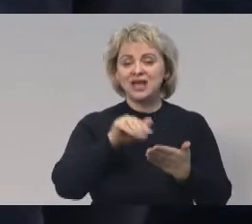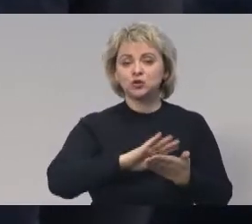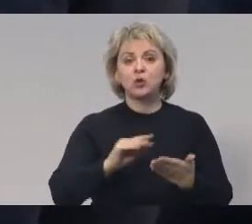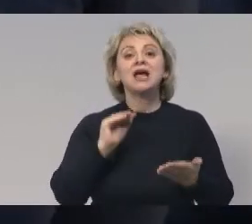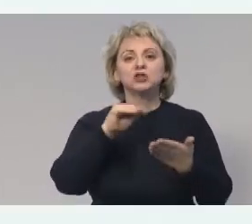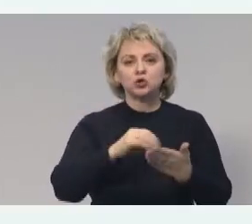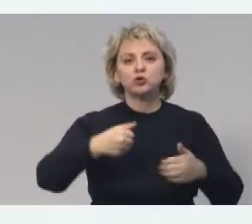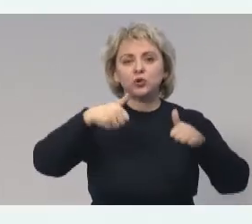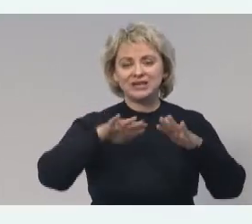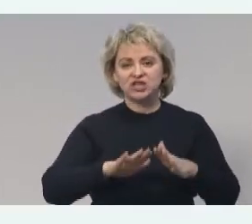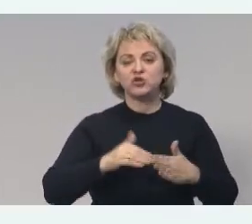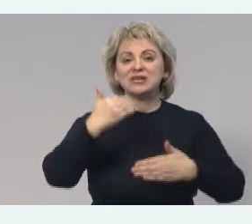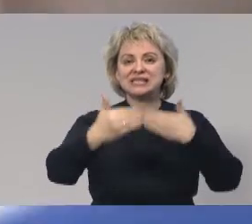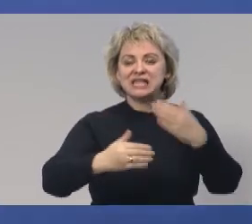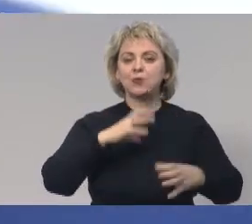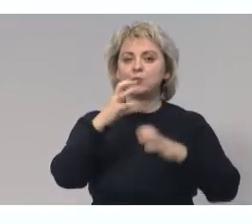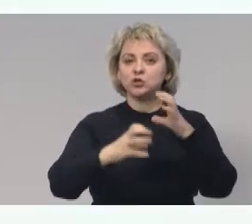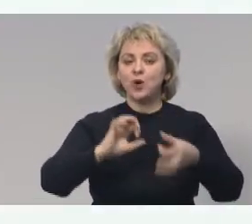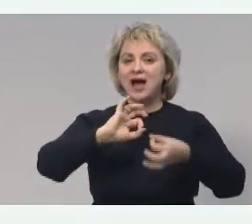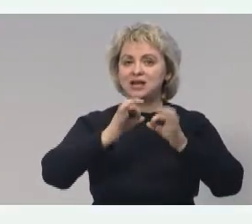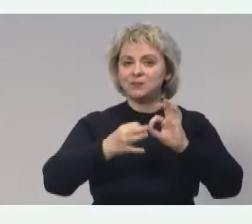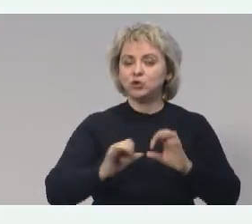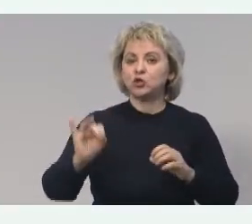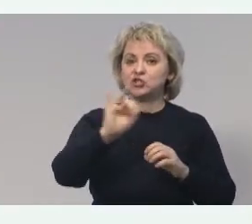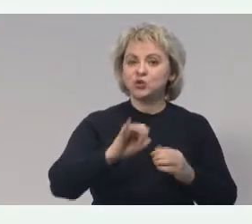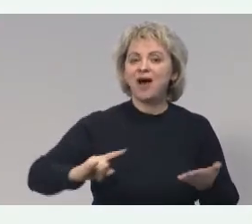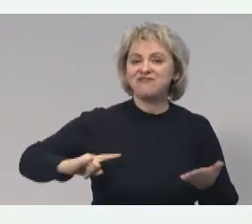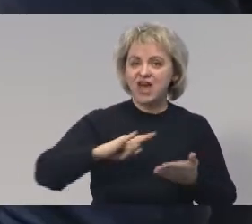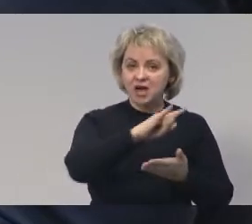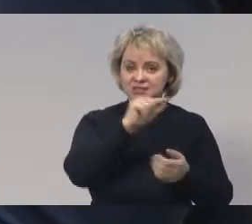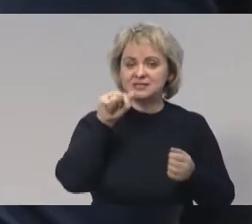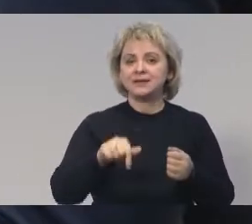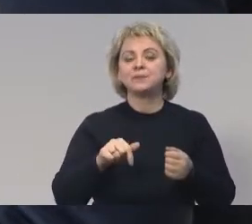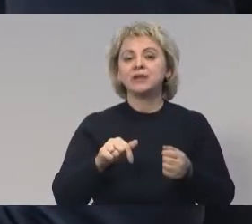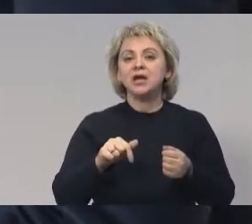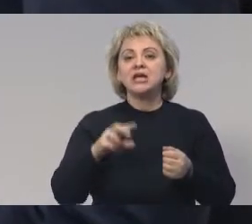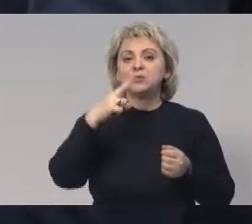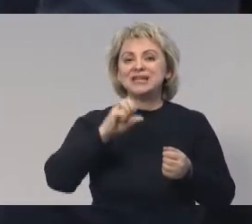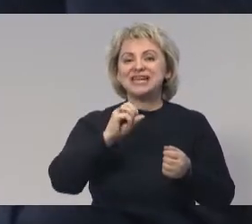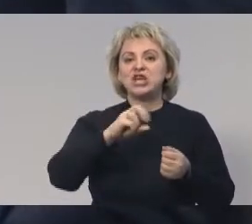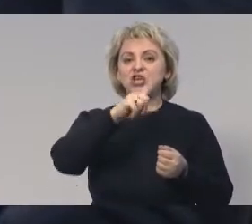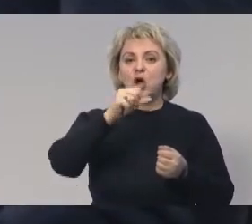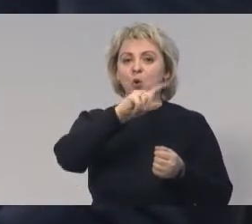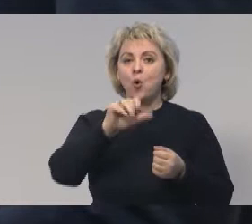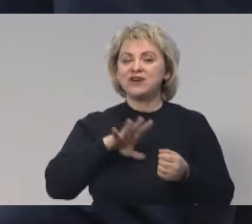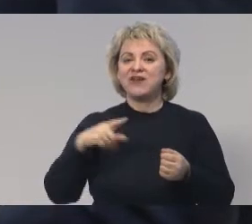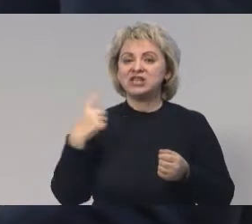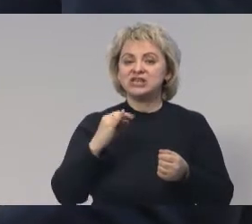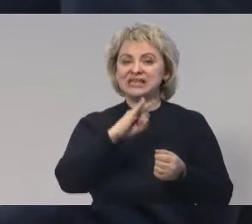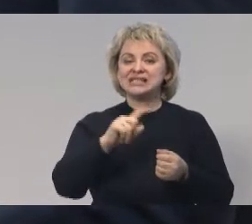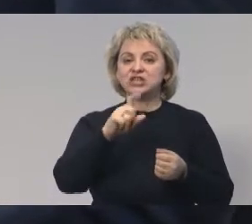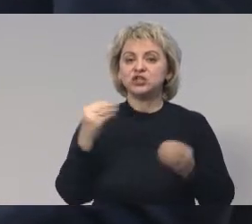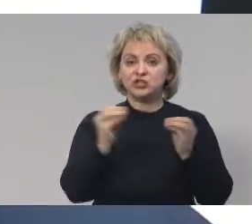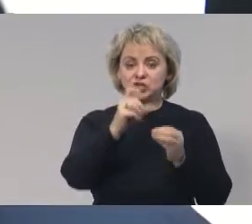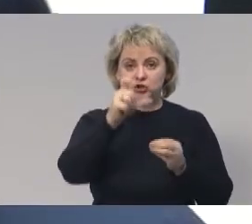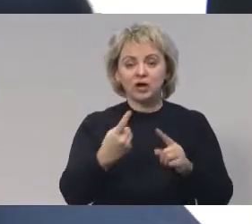Зато дошел до решающей стадии Международной олимпиады по истории авиации и воздухоплавания. Дмитрий Егоров стал одним из 10 финалистов,